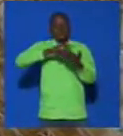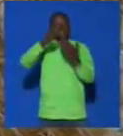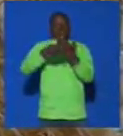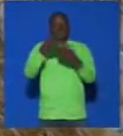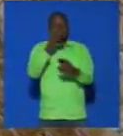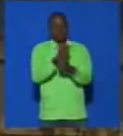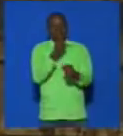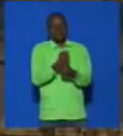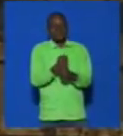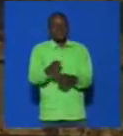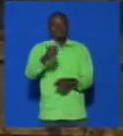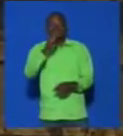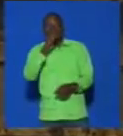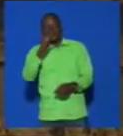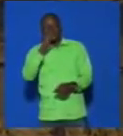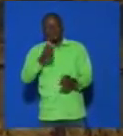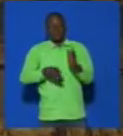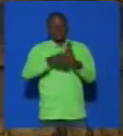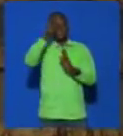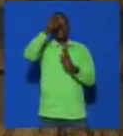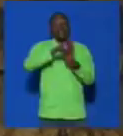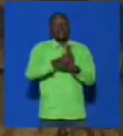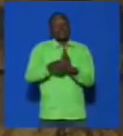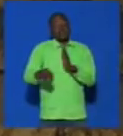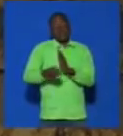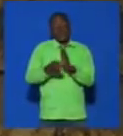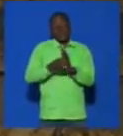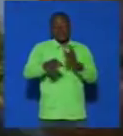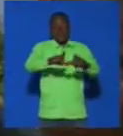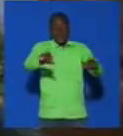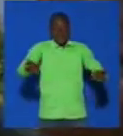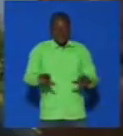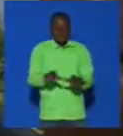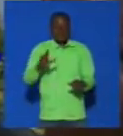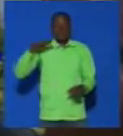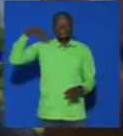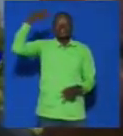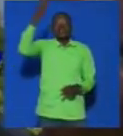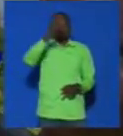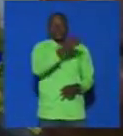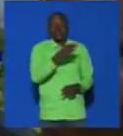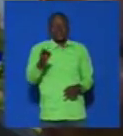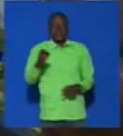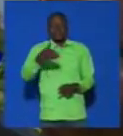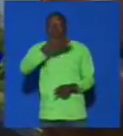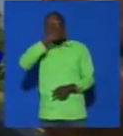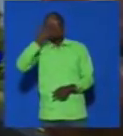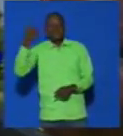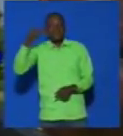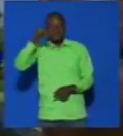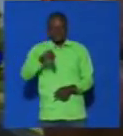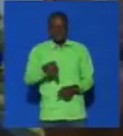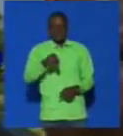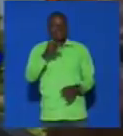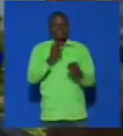de l'alimentation et du développement des économies locales l'avenir du bukina la ce la meilleure que si notre